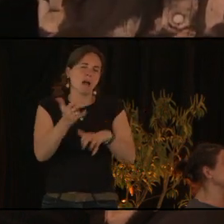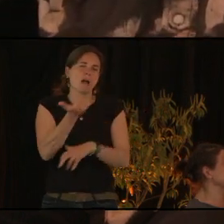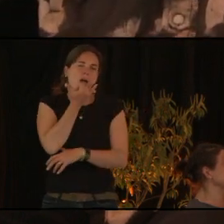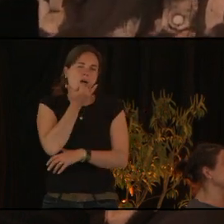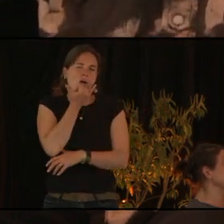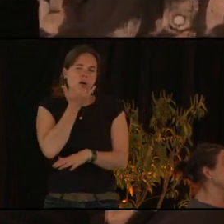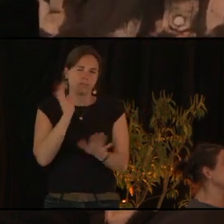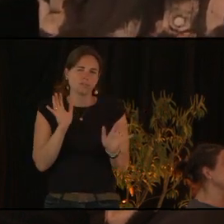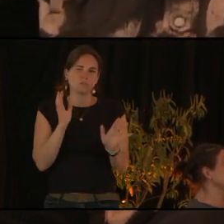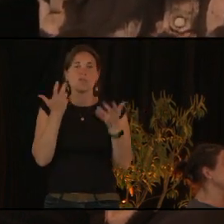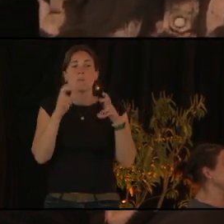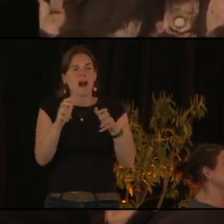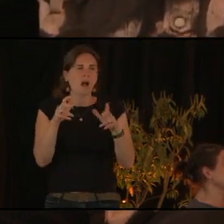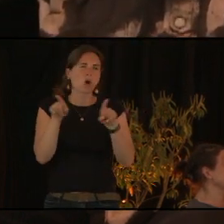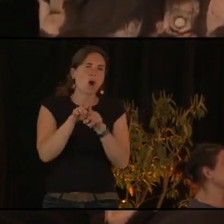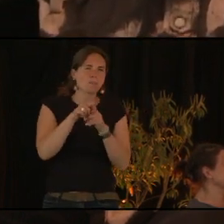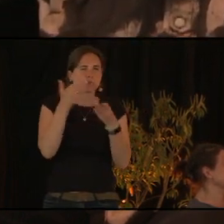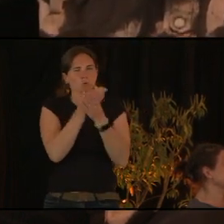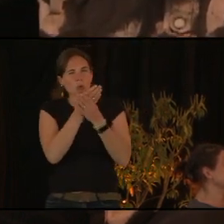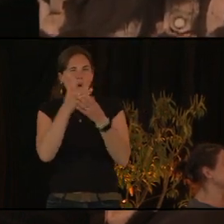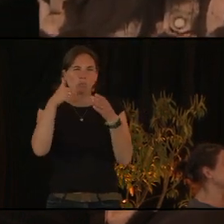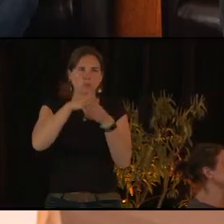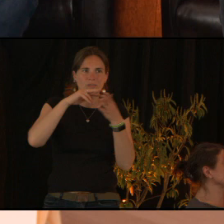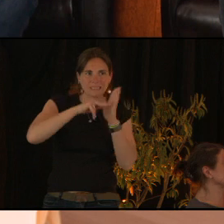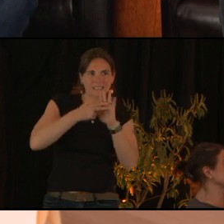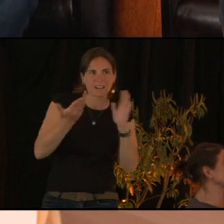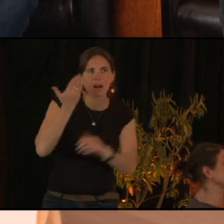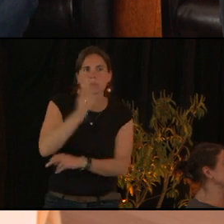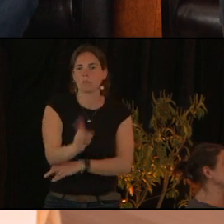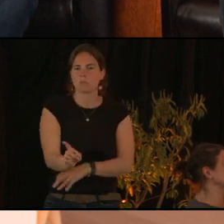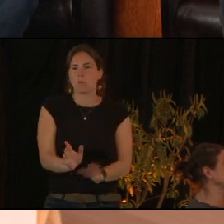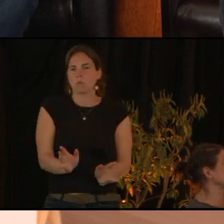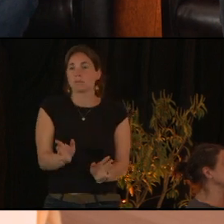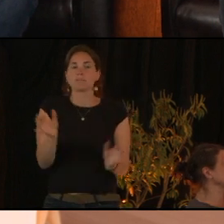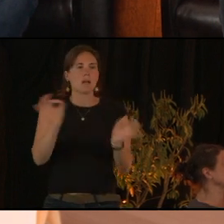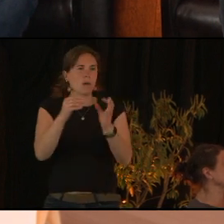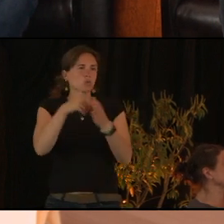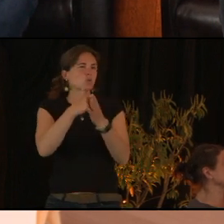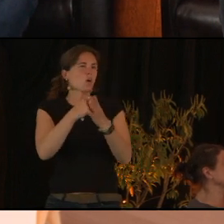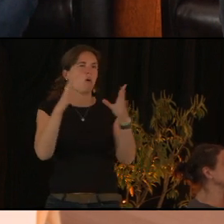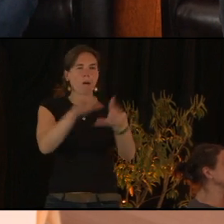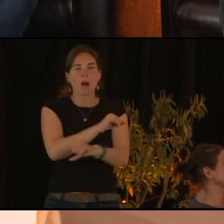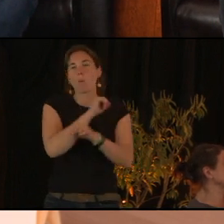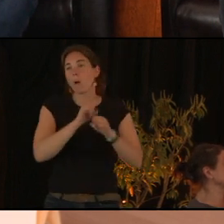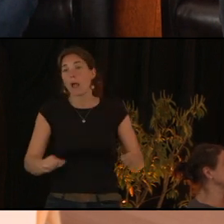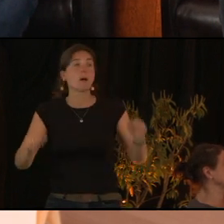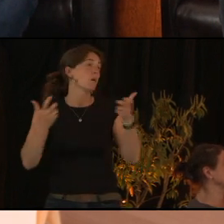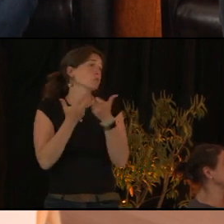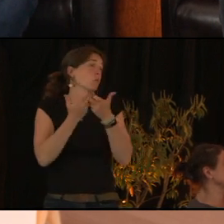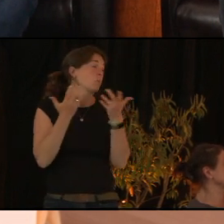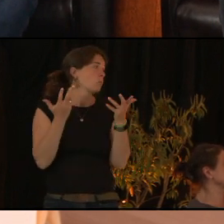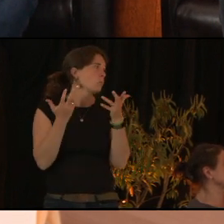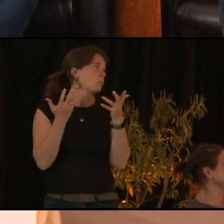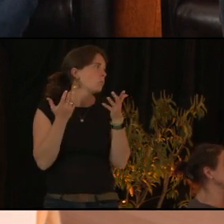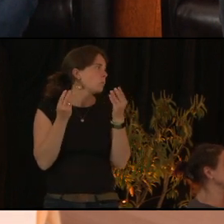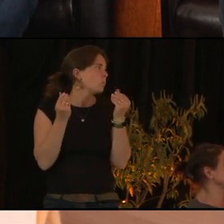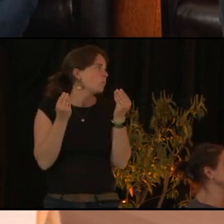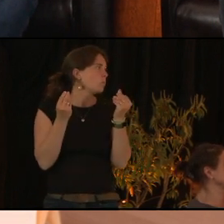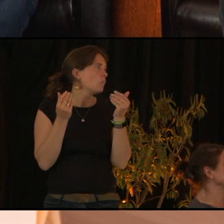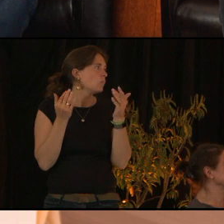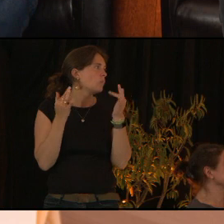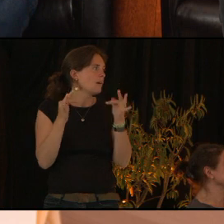lectrice compulsive comme moi, et comme je pense comme vous, il y a toutes ces strates de lecture qui se sont sédimentées et qui